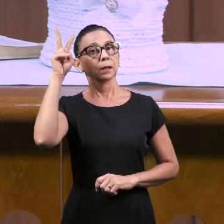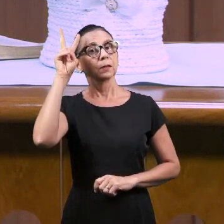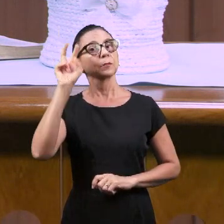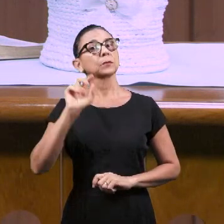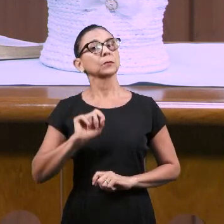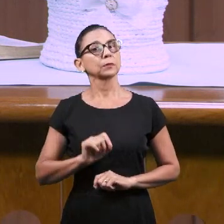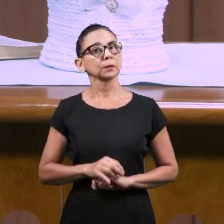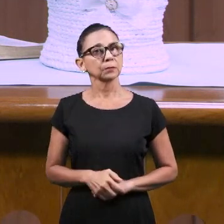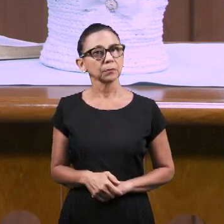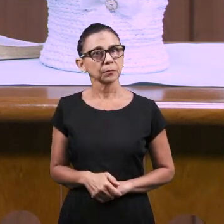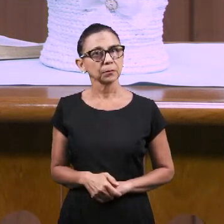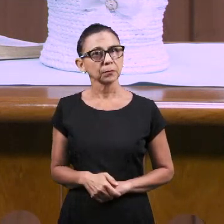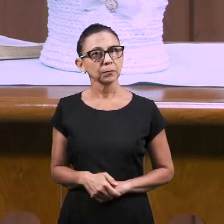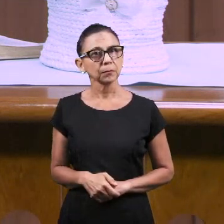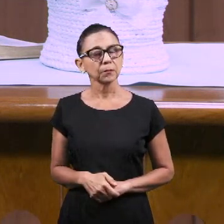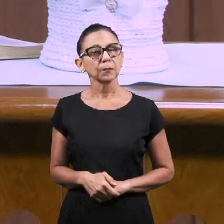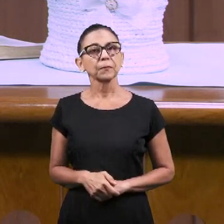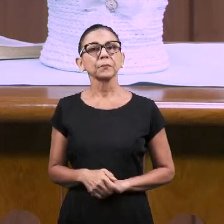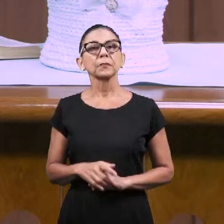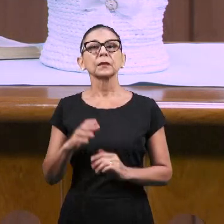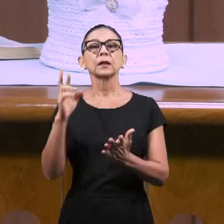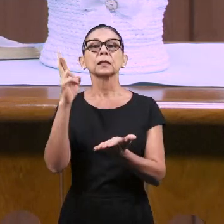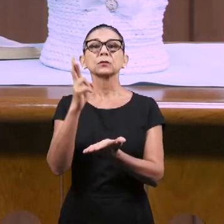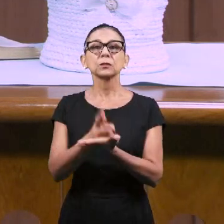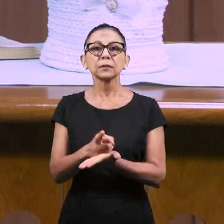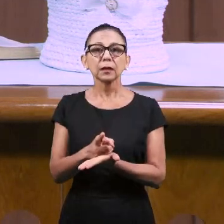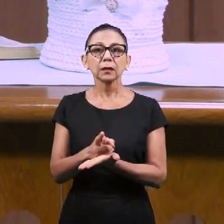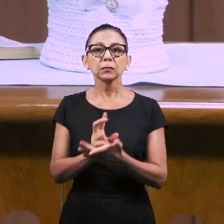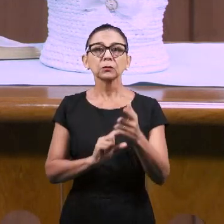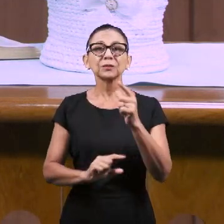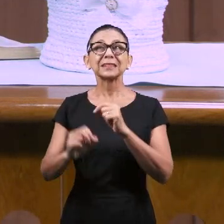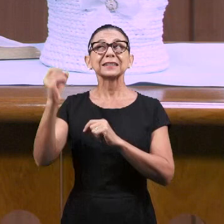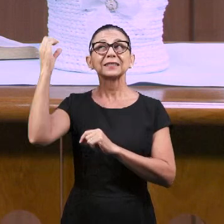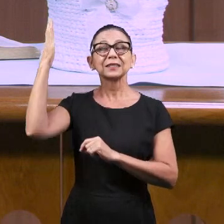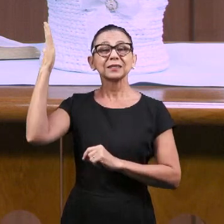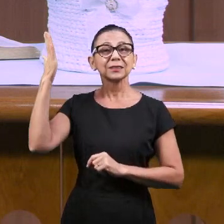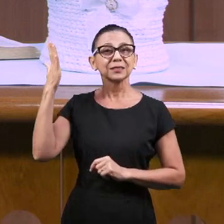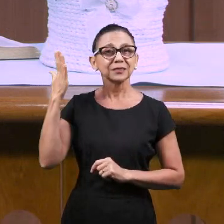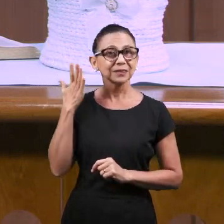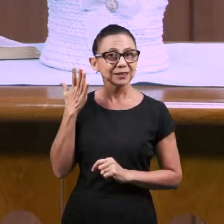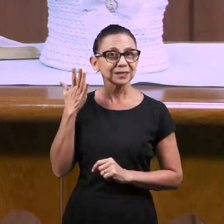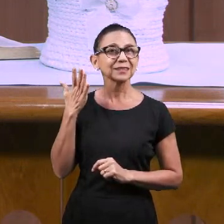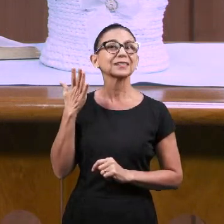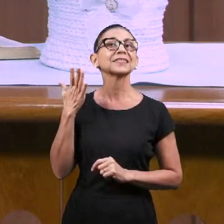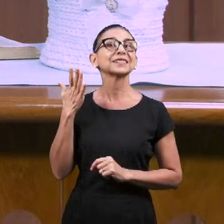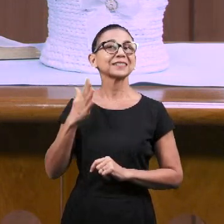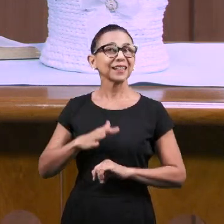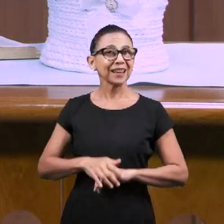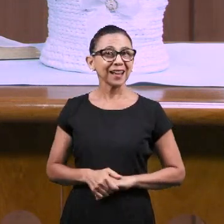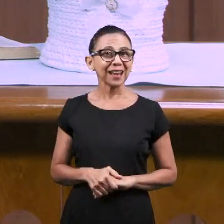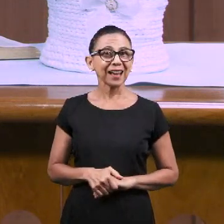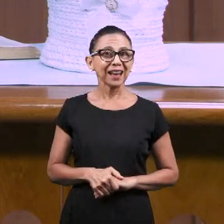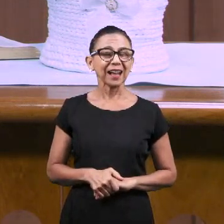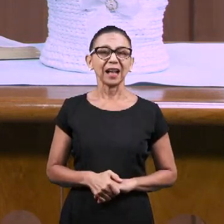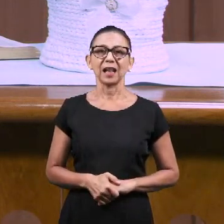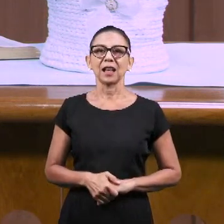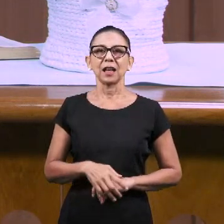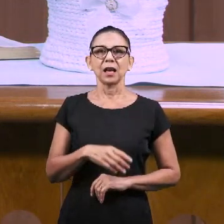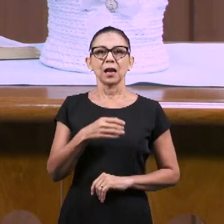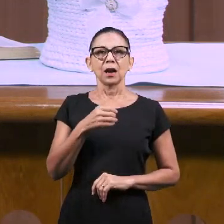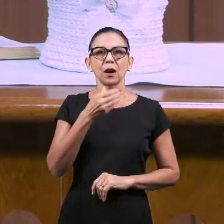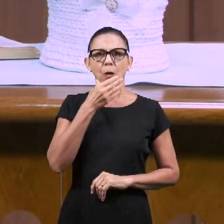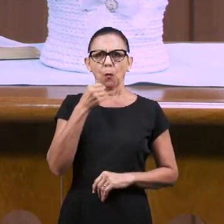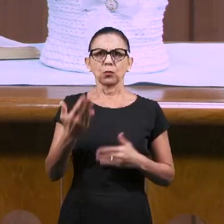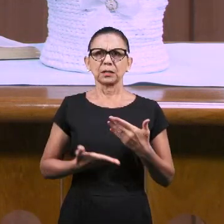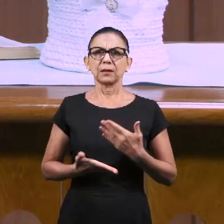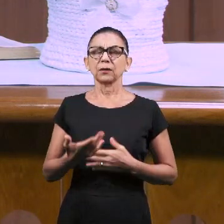en rappelant aux frères et sœurs que cela, c'est un fruit des révélations. Notre frère a dit, je